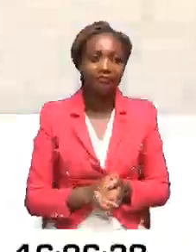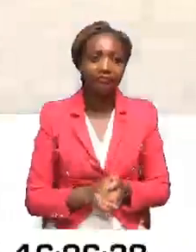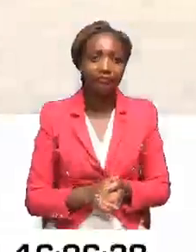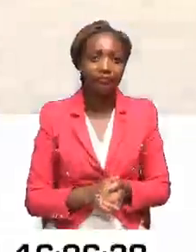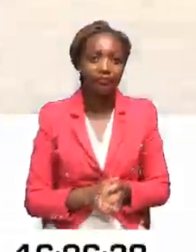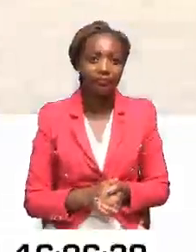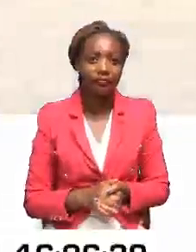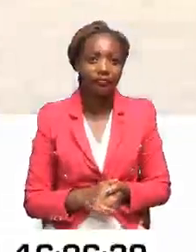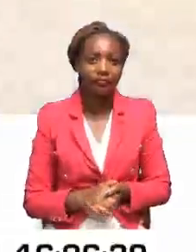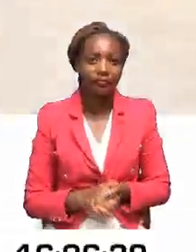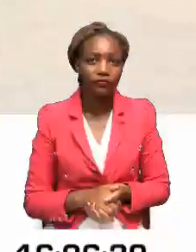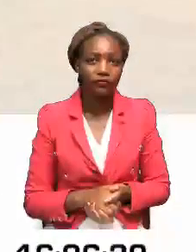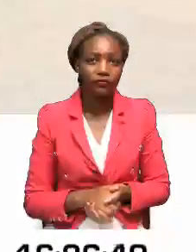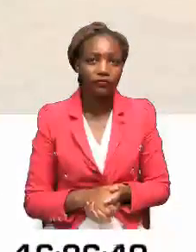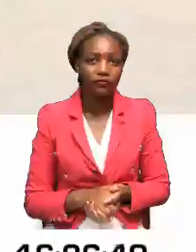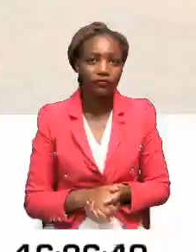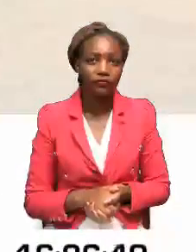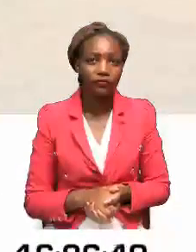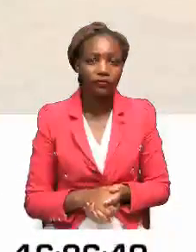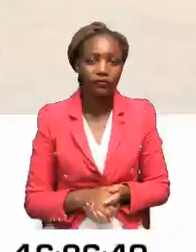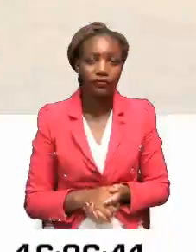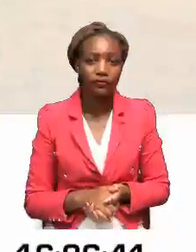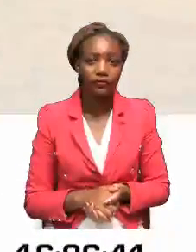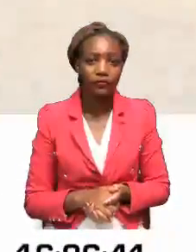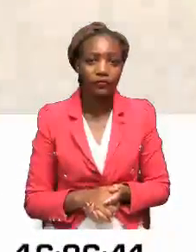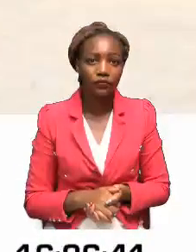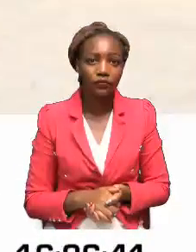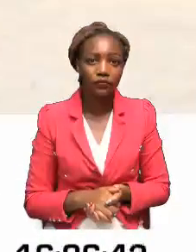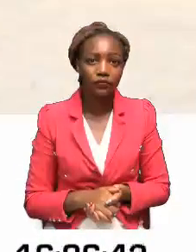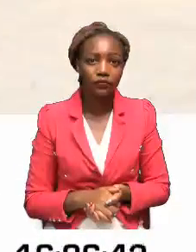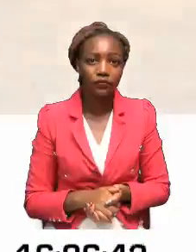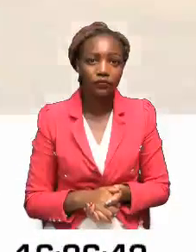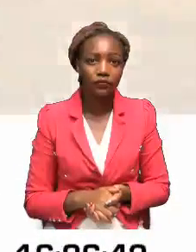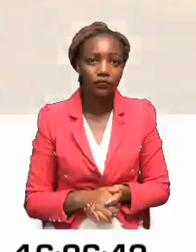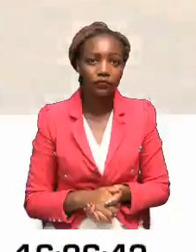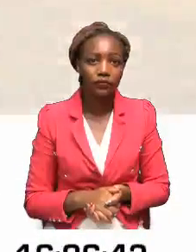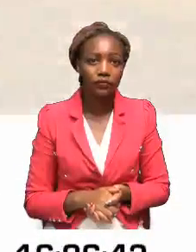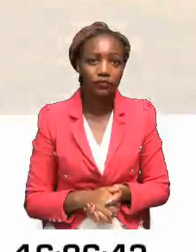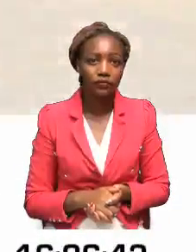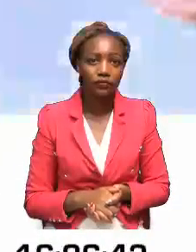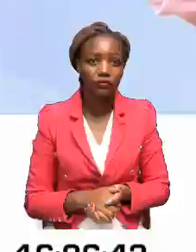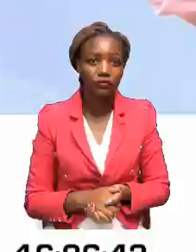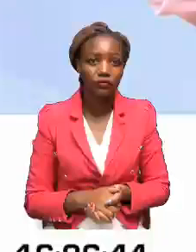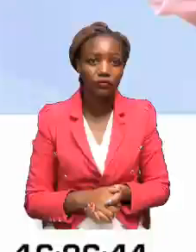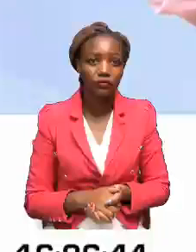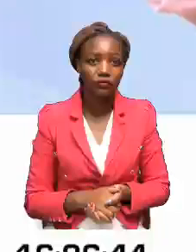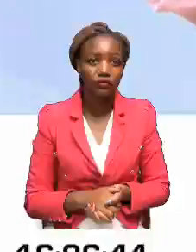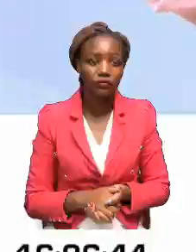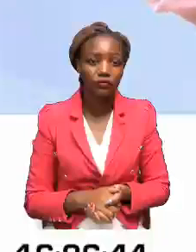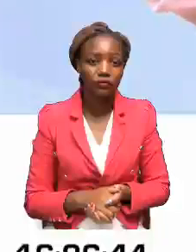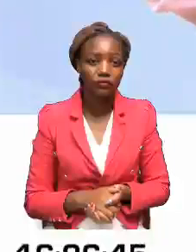Chichi Josephine, kwako studioni. Awesome.